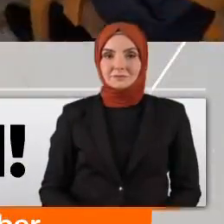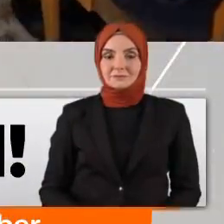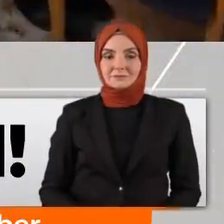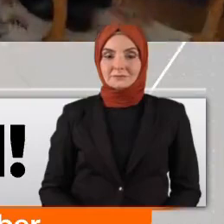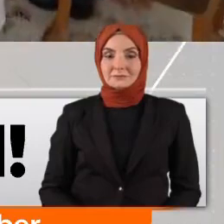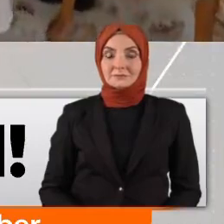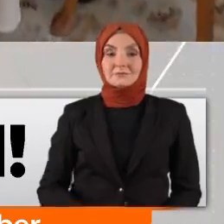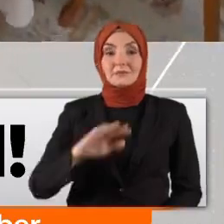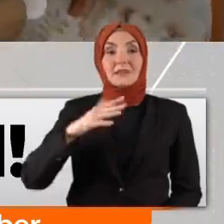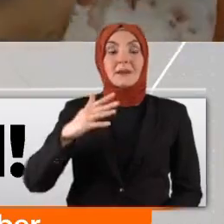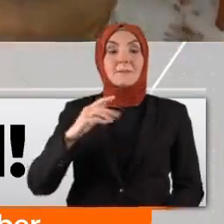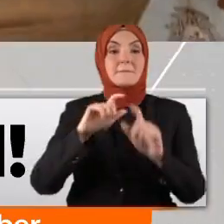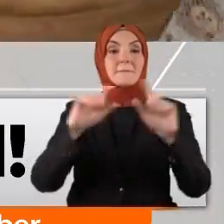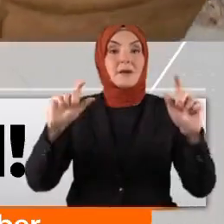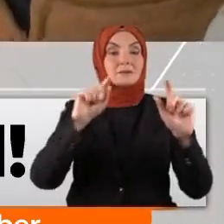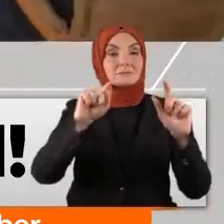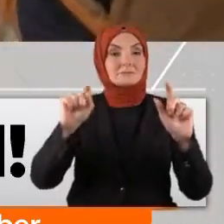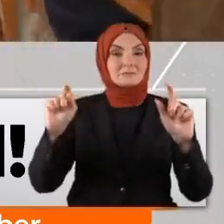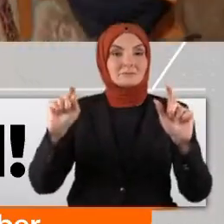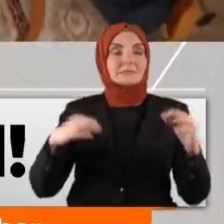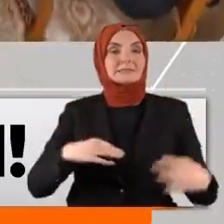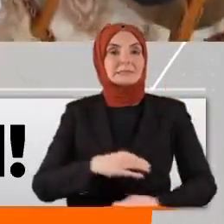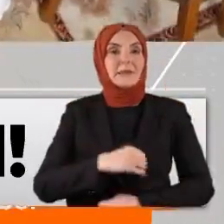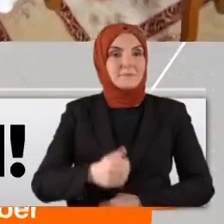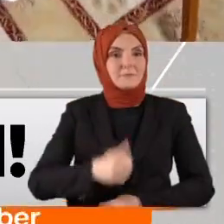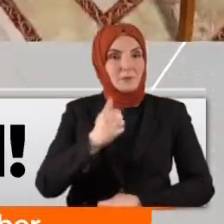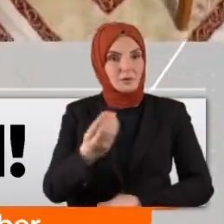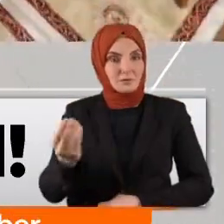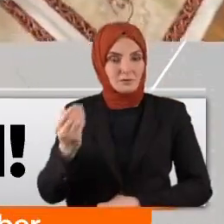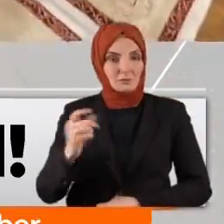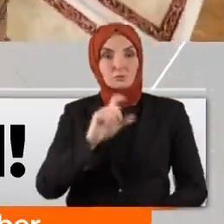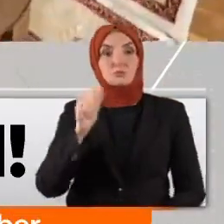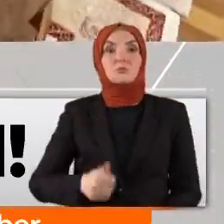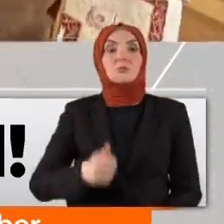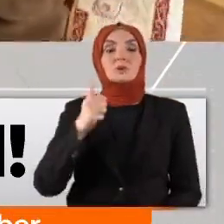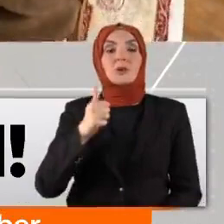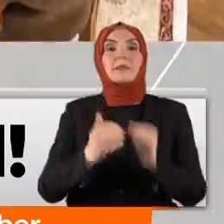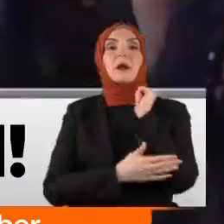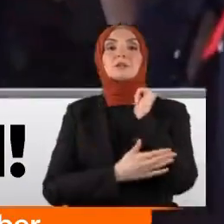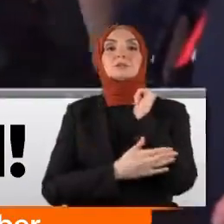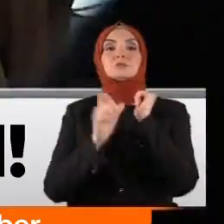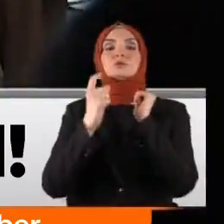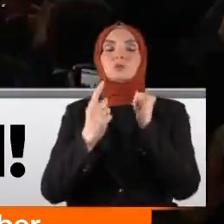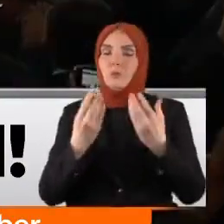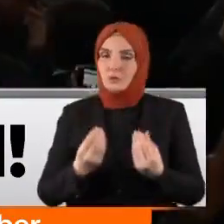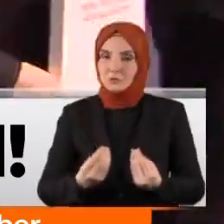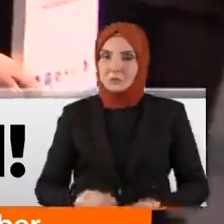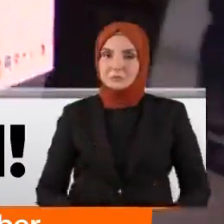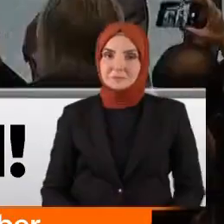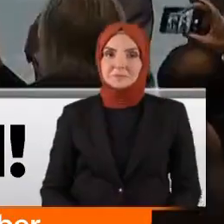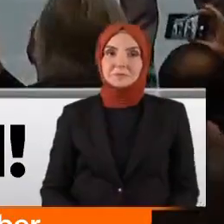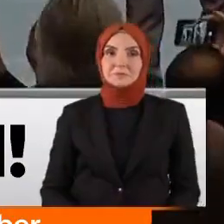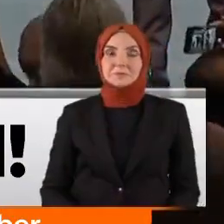Diğer partilerimizin sayın genel başkanları Cumhurbaşkanı yardımcısı olacaktır.